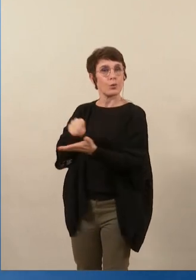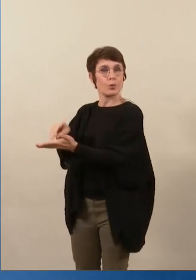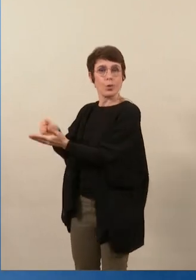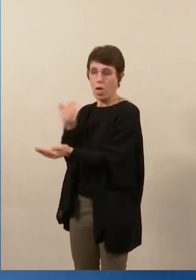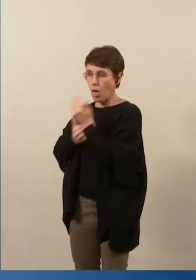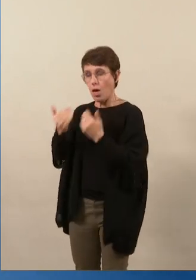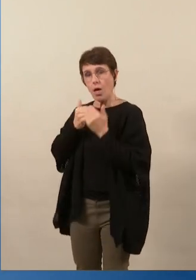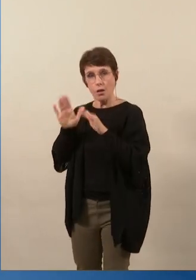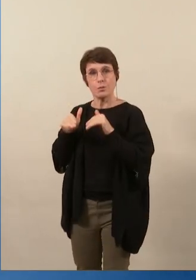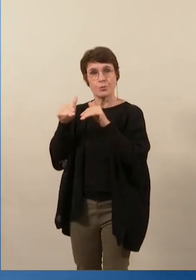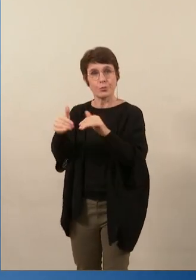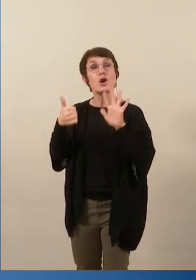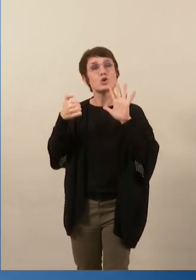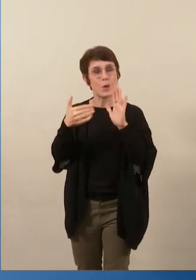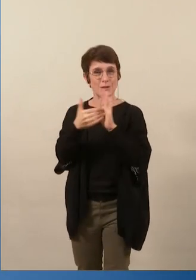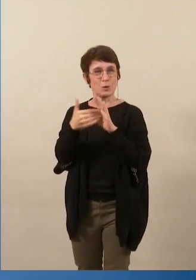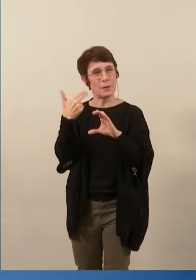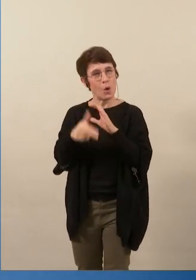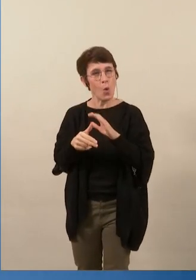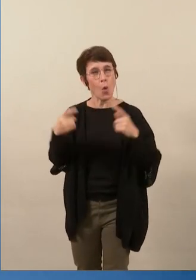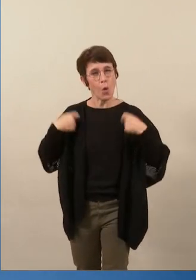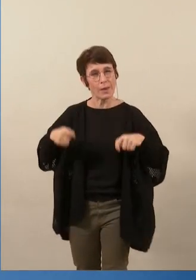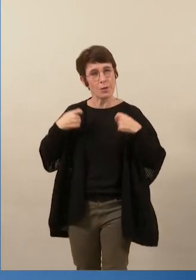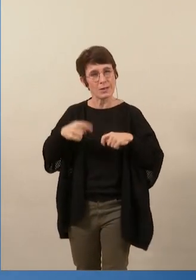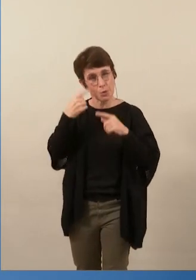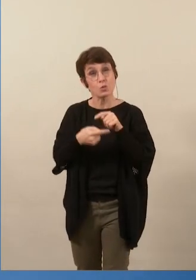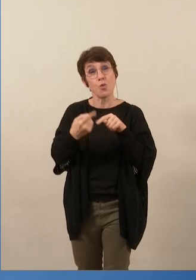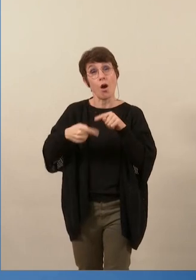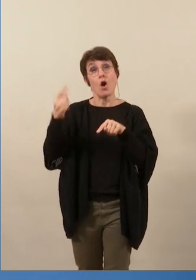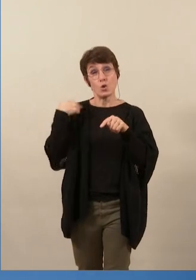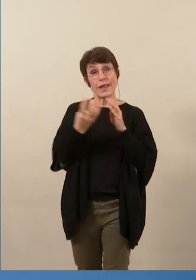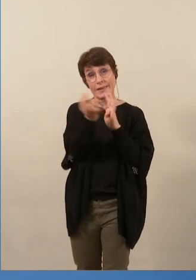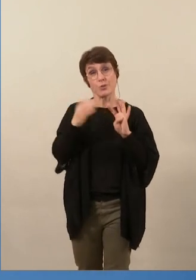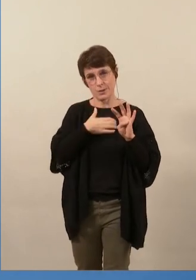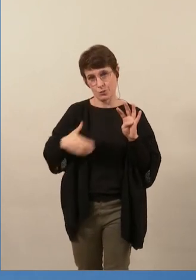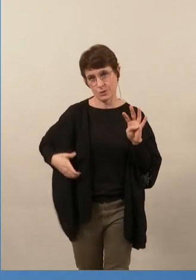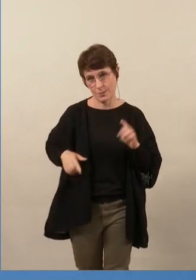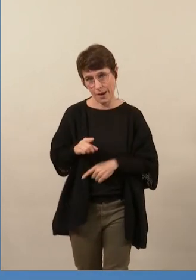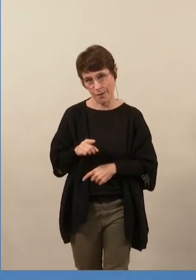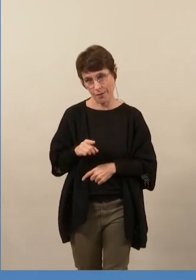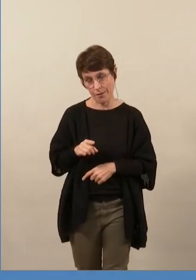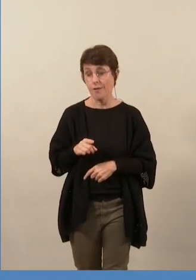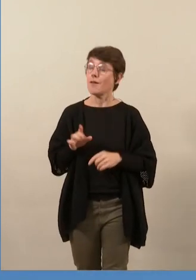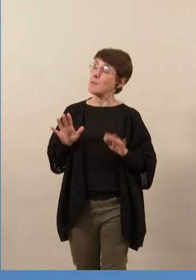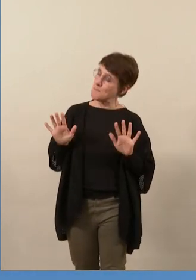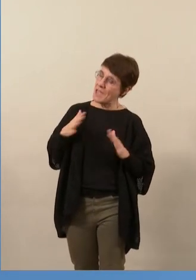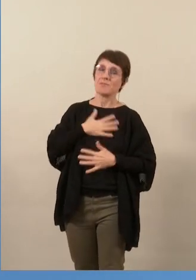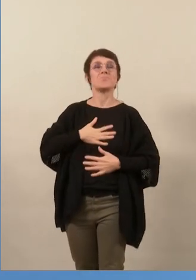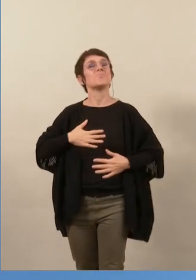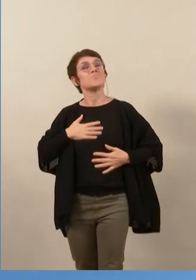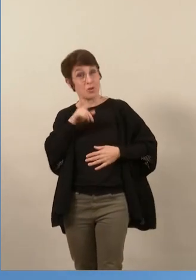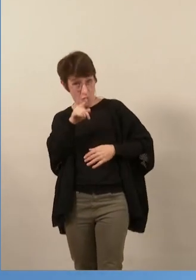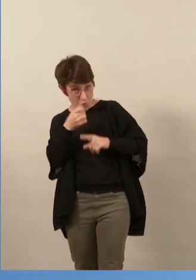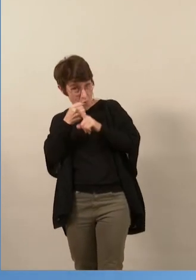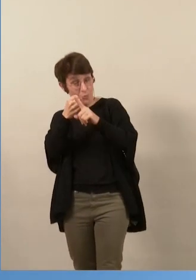rappelle les 60000 € de petit four du dernier conseil municipal voilà mais je suis heureux de savoir que vous serez à nos côté pour défendre la ligne